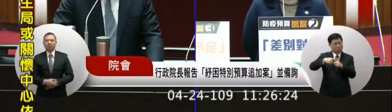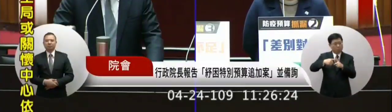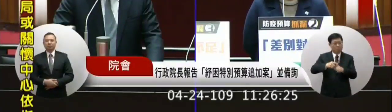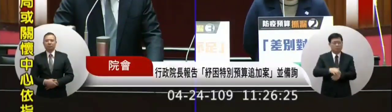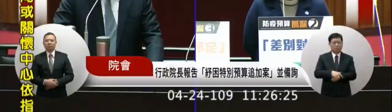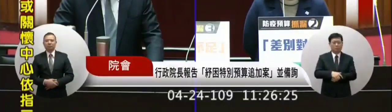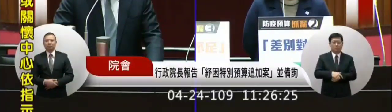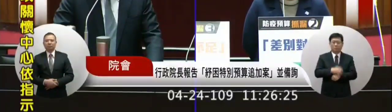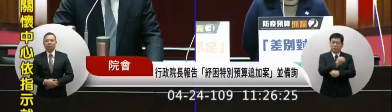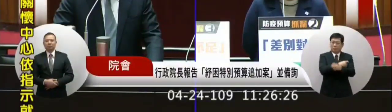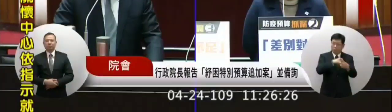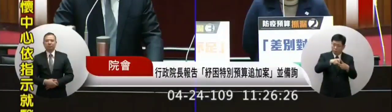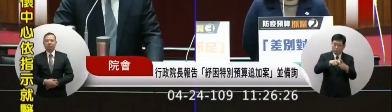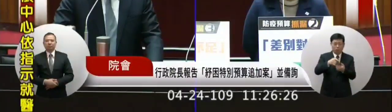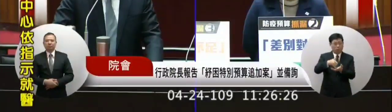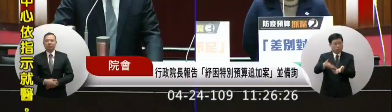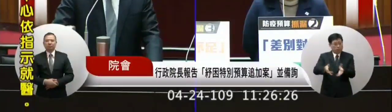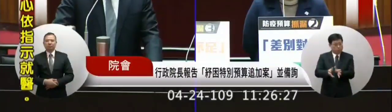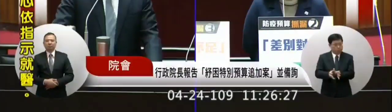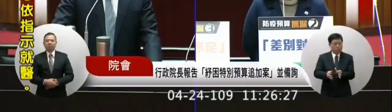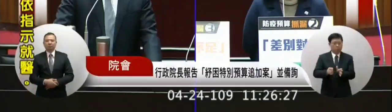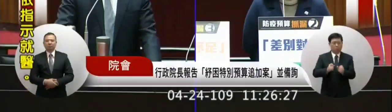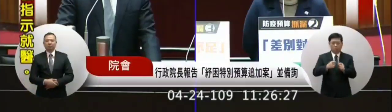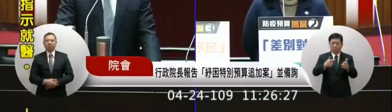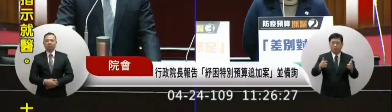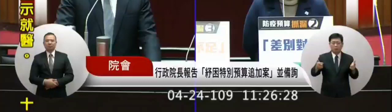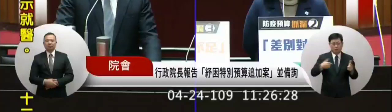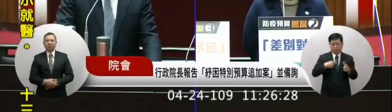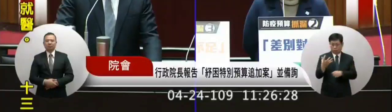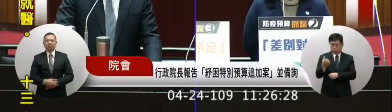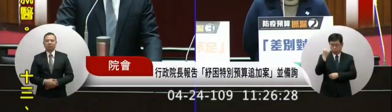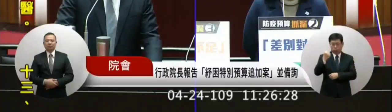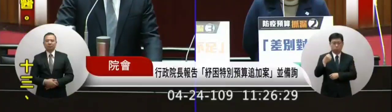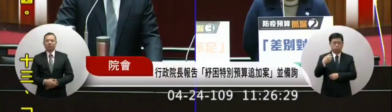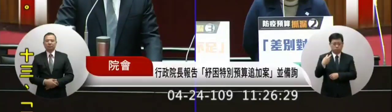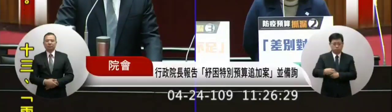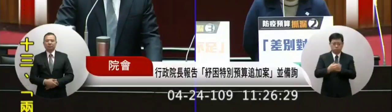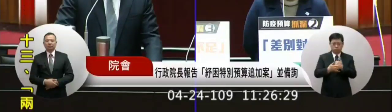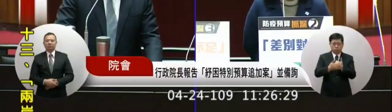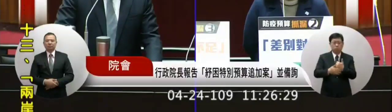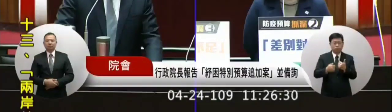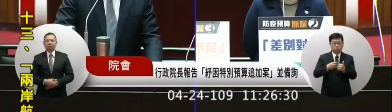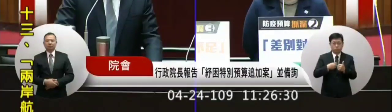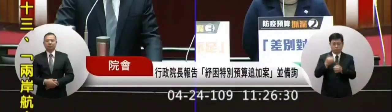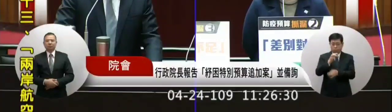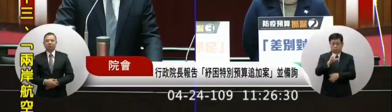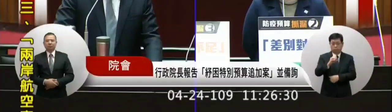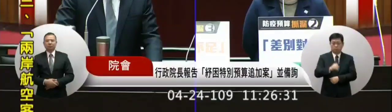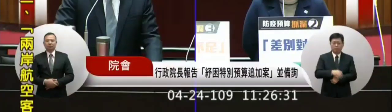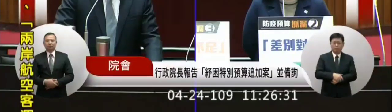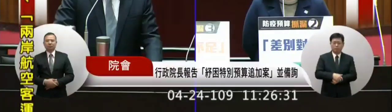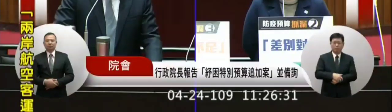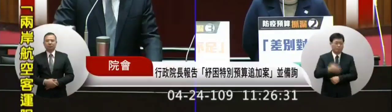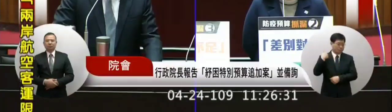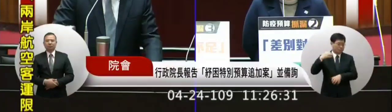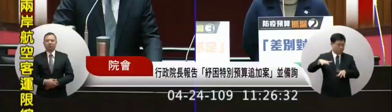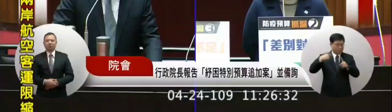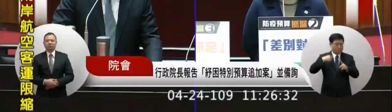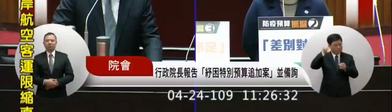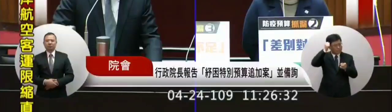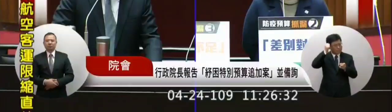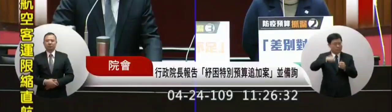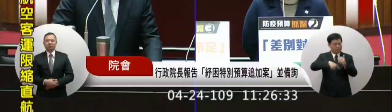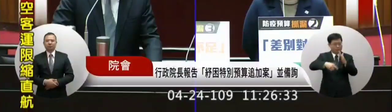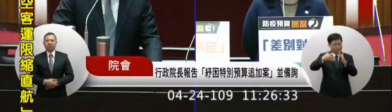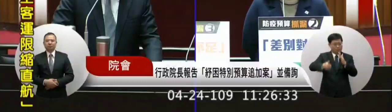啊？劳工也好，弱势民众也好的权益跟保护照顾哈。那当时我记得院